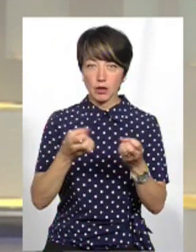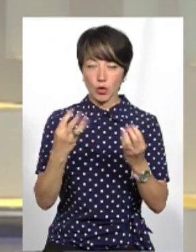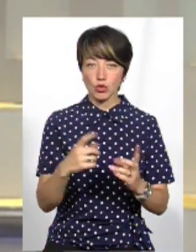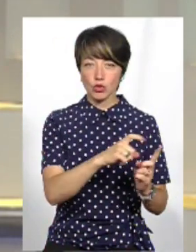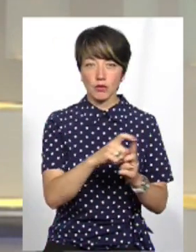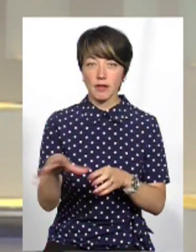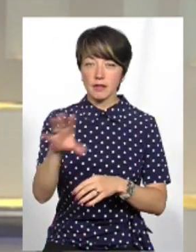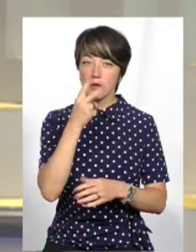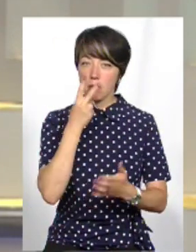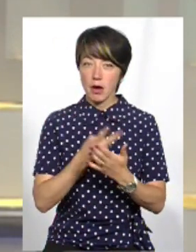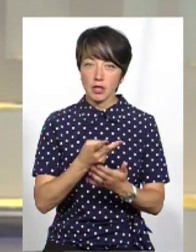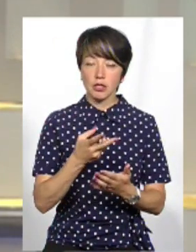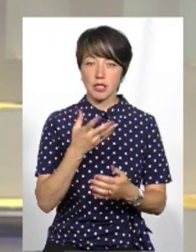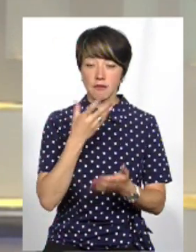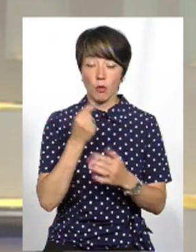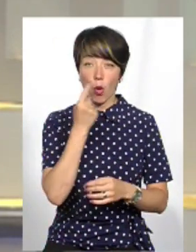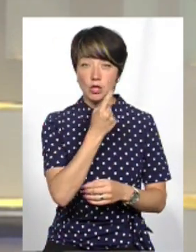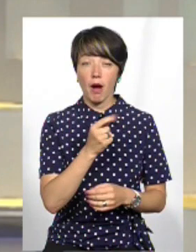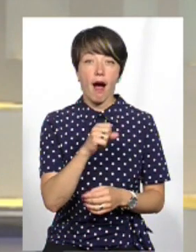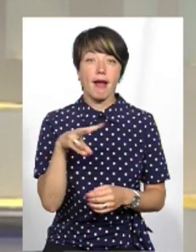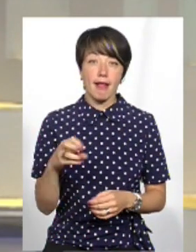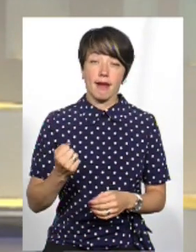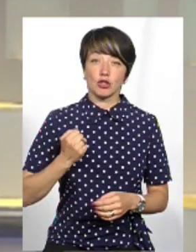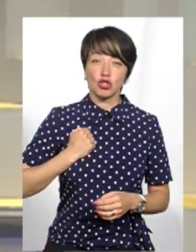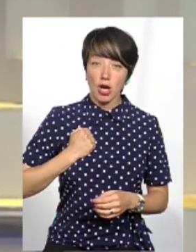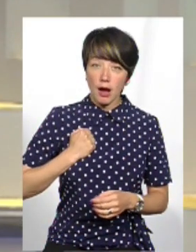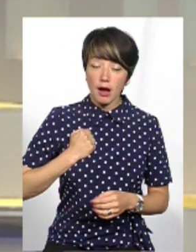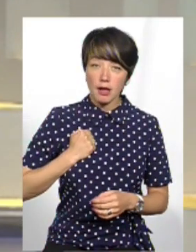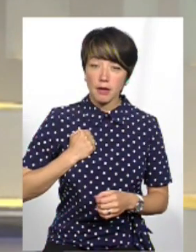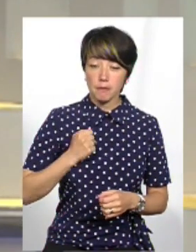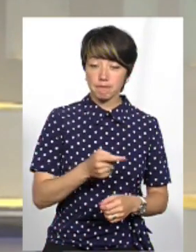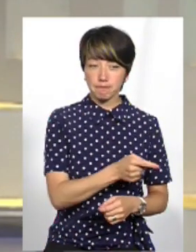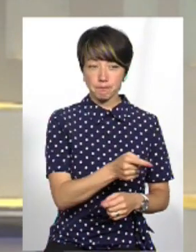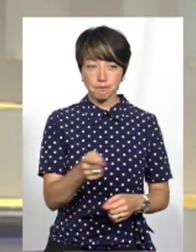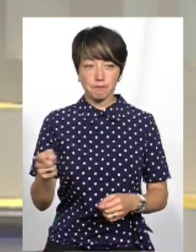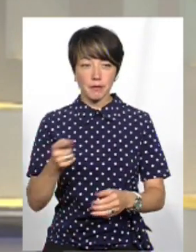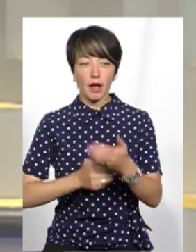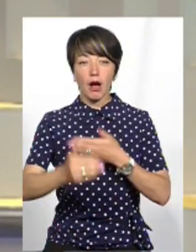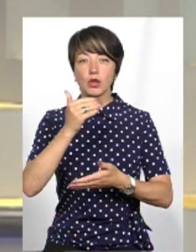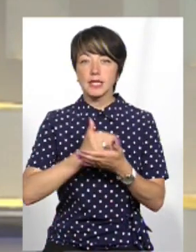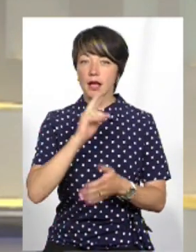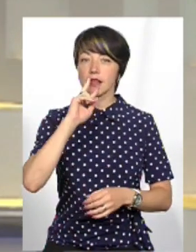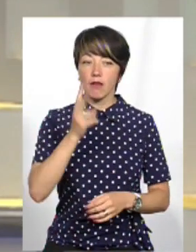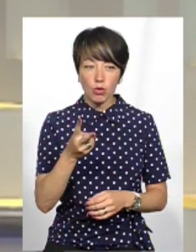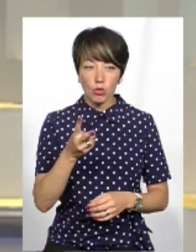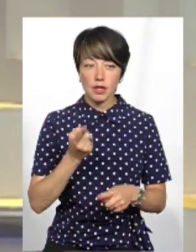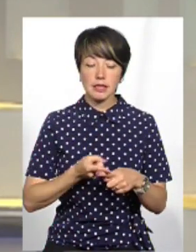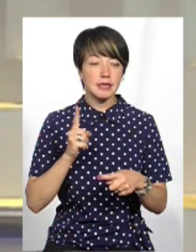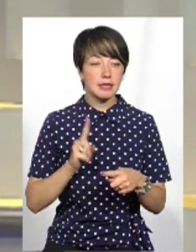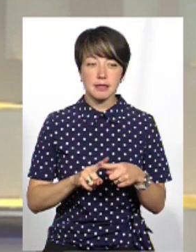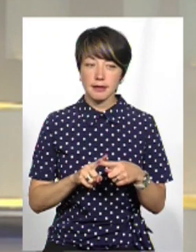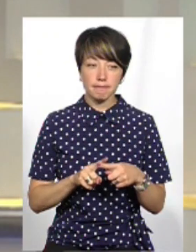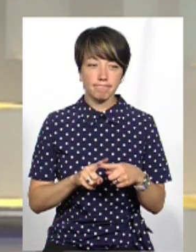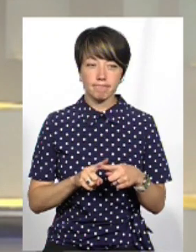слова. Ми всі бачили це своїми очима. Але, на жаль, ми бачили, що протягом останніх 2 років все